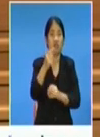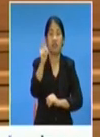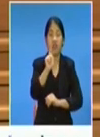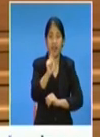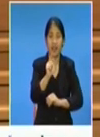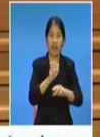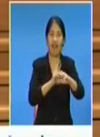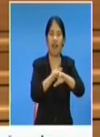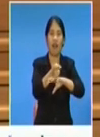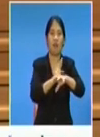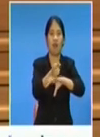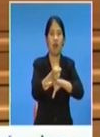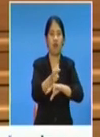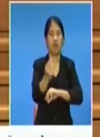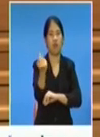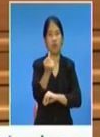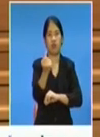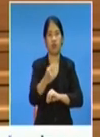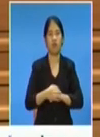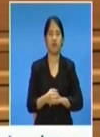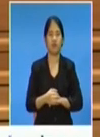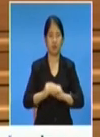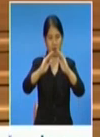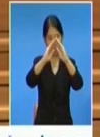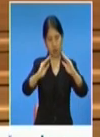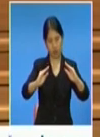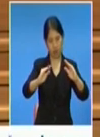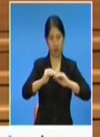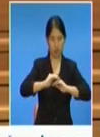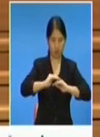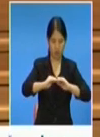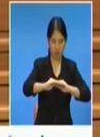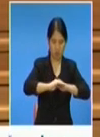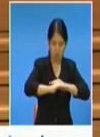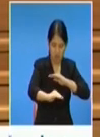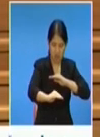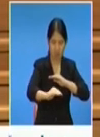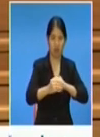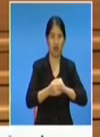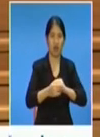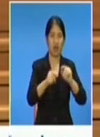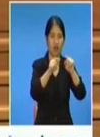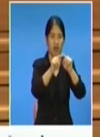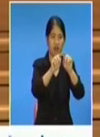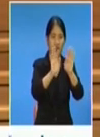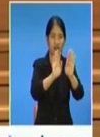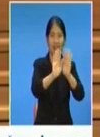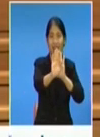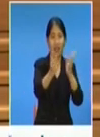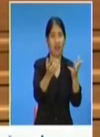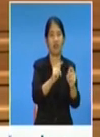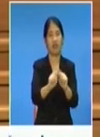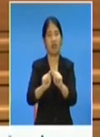กระเบื้องปูพื้นผนังวงกบประตูหน้าต่างแม้กระทั่งเสาเข็มต้องไปสั่งที่เชียง